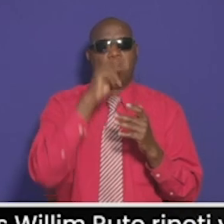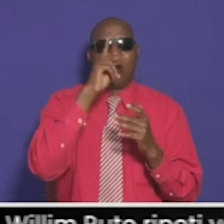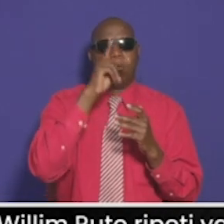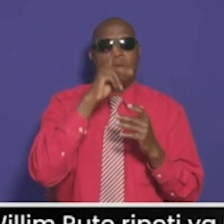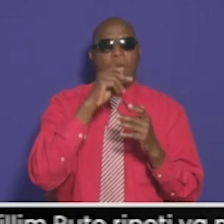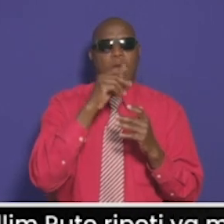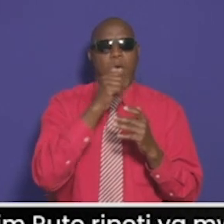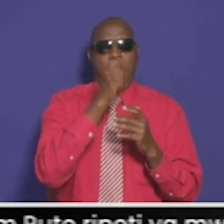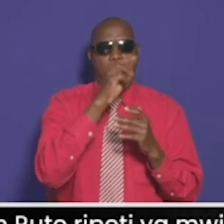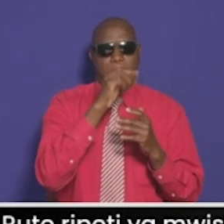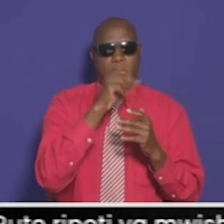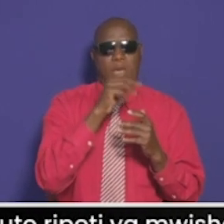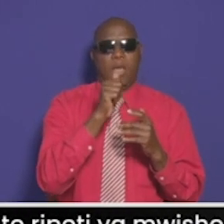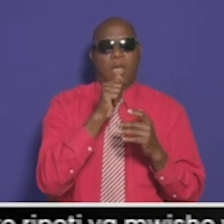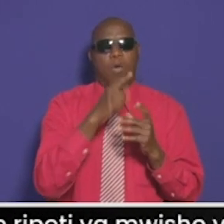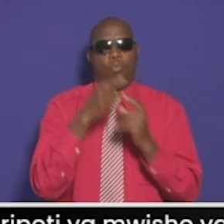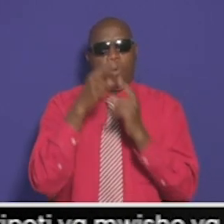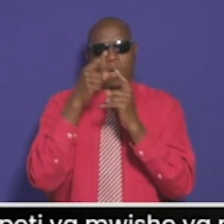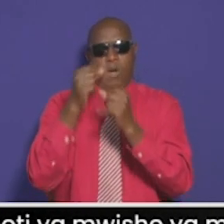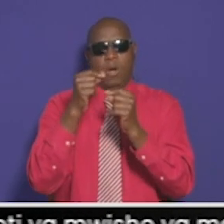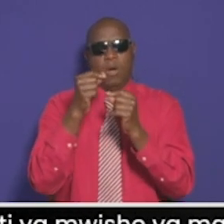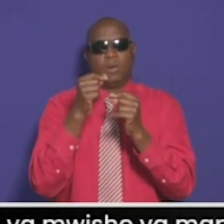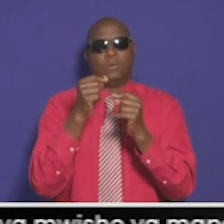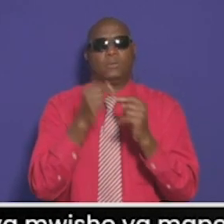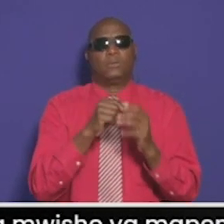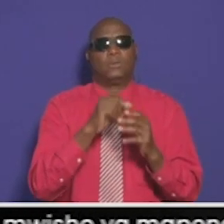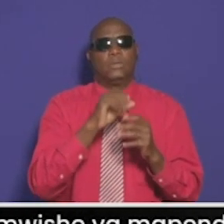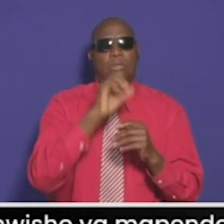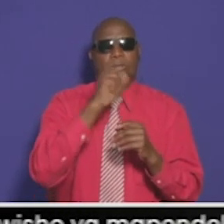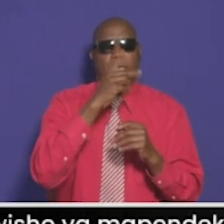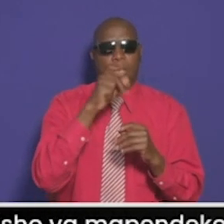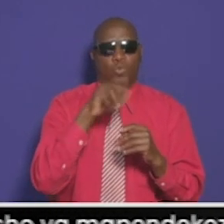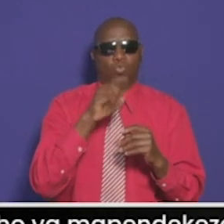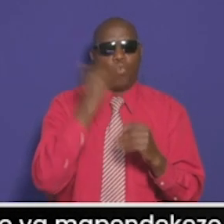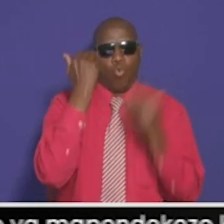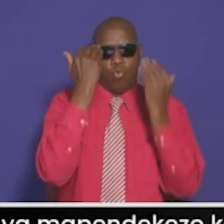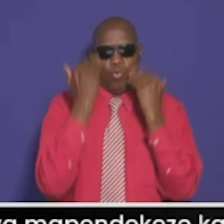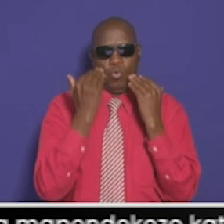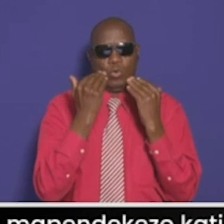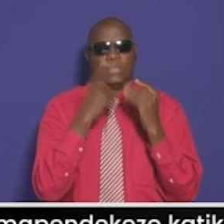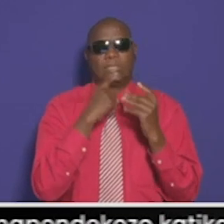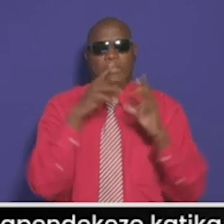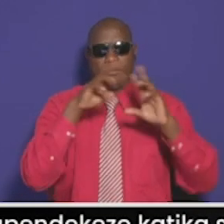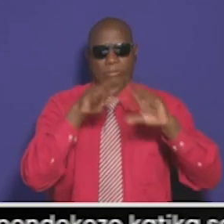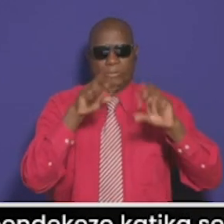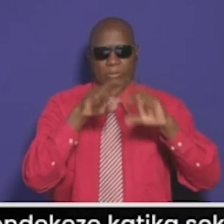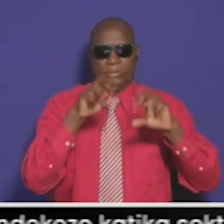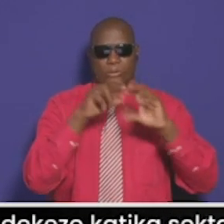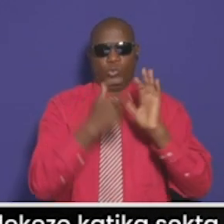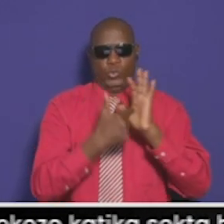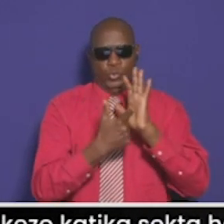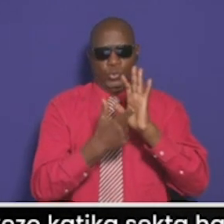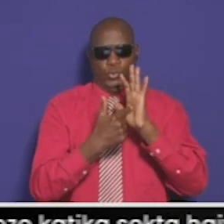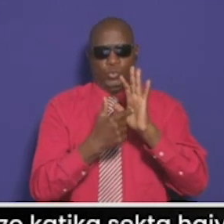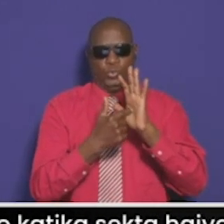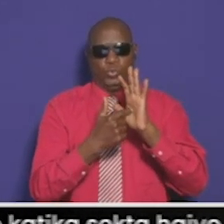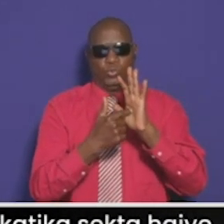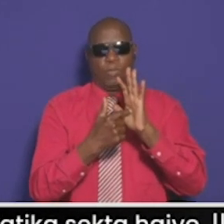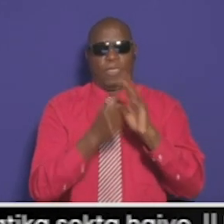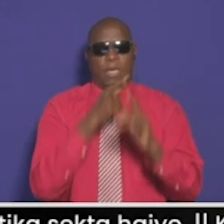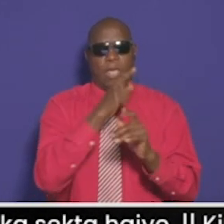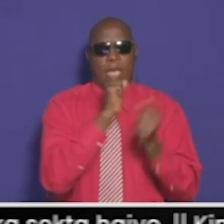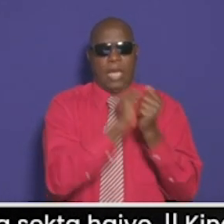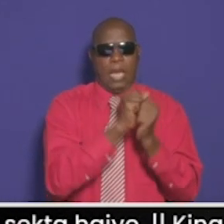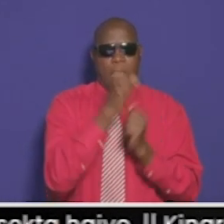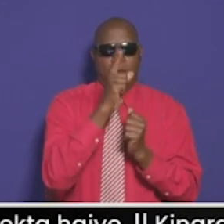Amina amemwambia hakimu mkuu wa mahakama ya Shanzu Joe Omide kuwa uchunguzi umebaini kwamba wahasiriwa